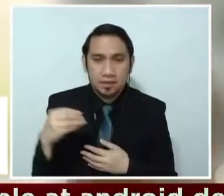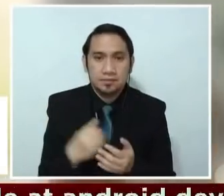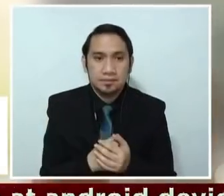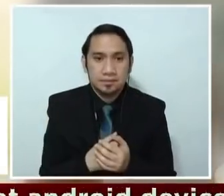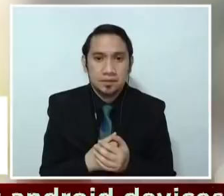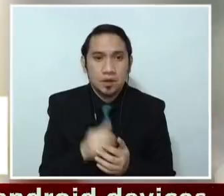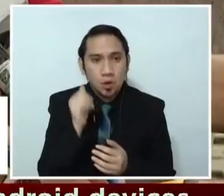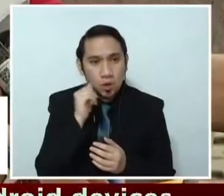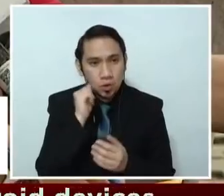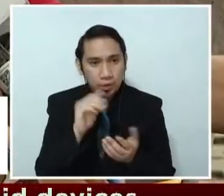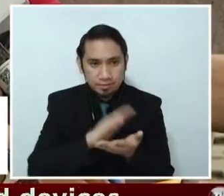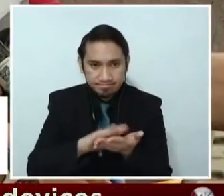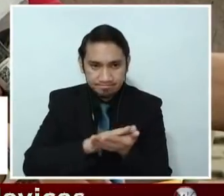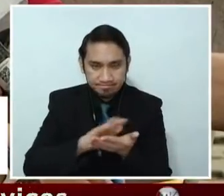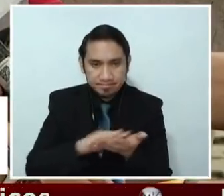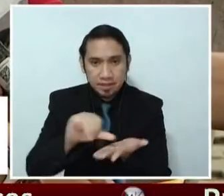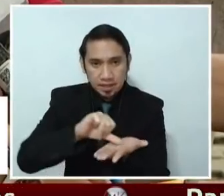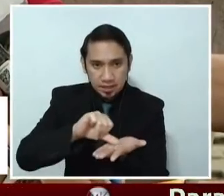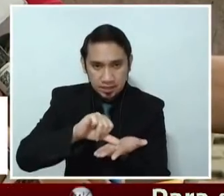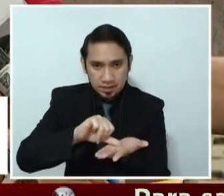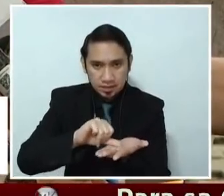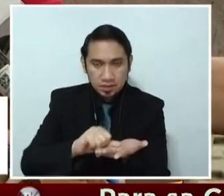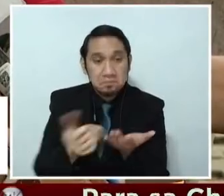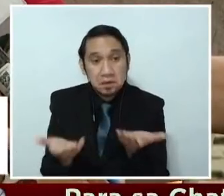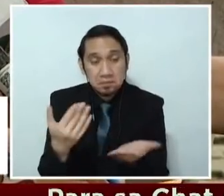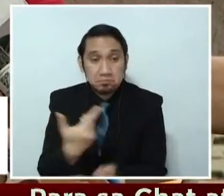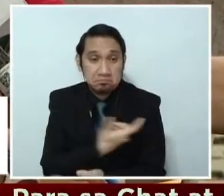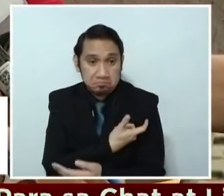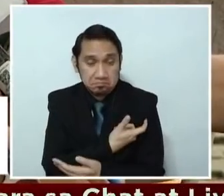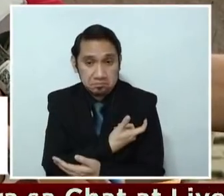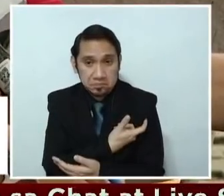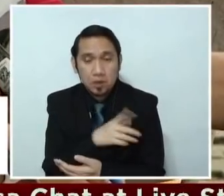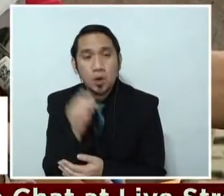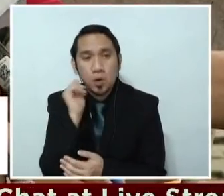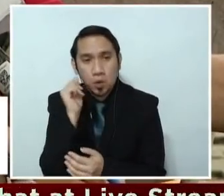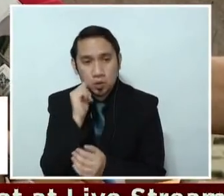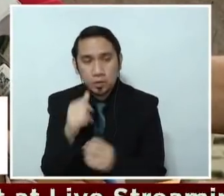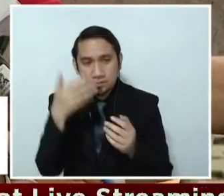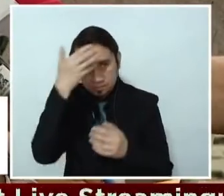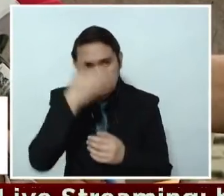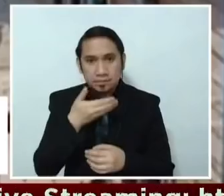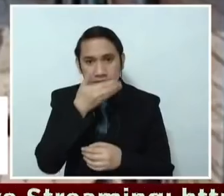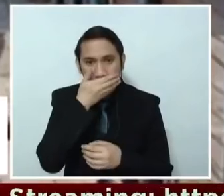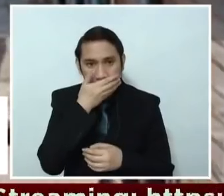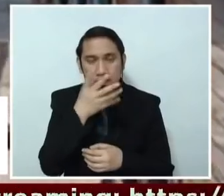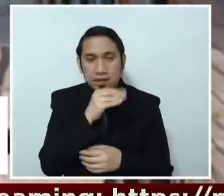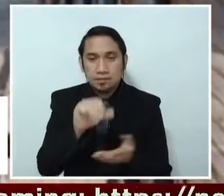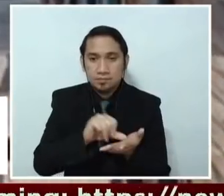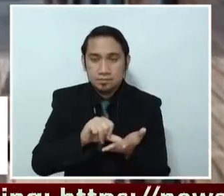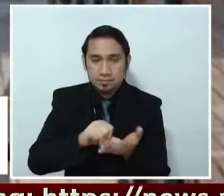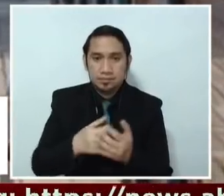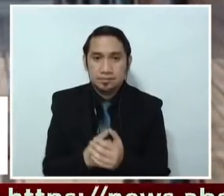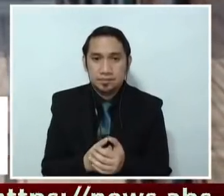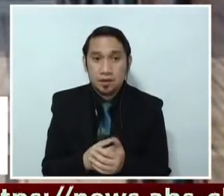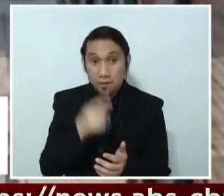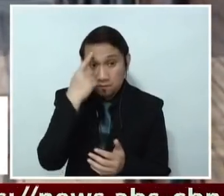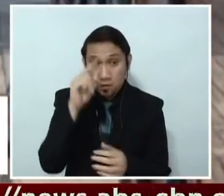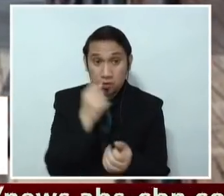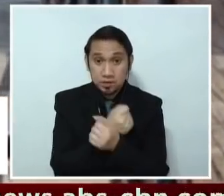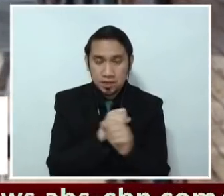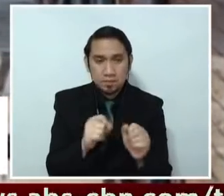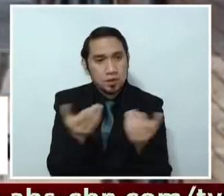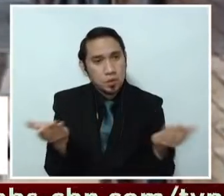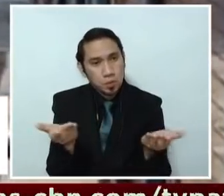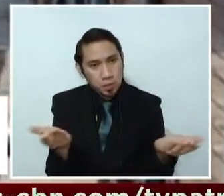time na pag-alcohol. Basta may injection po siguro. Basta po lagi po siya naka-face mask, tapos alcohol. Para makasiguro kung saang